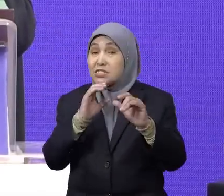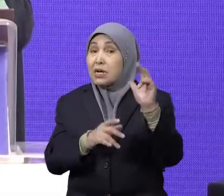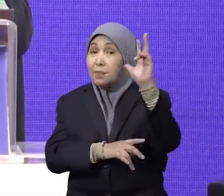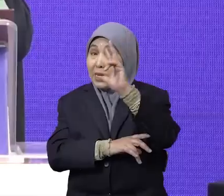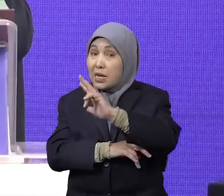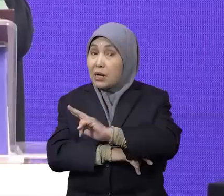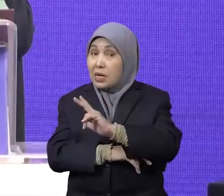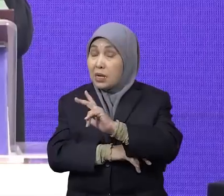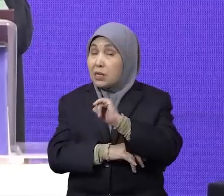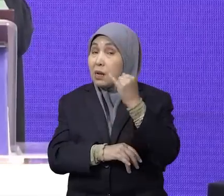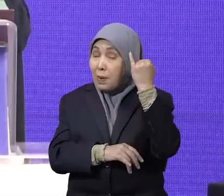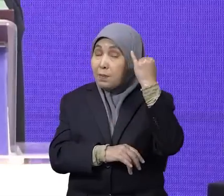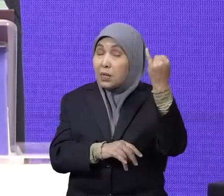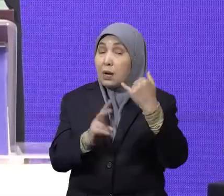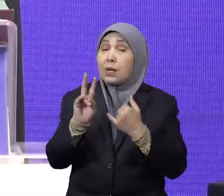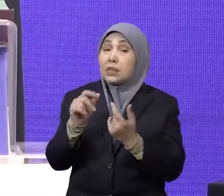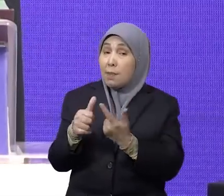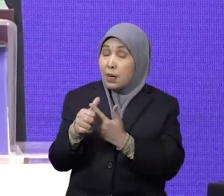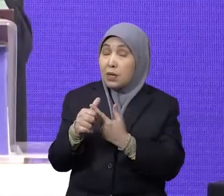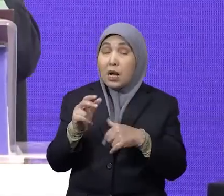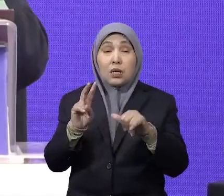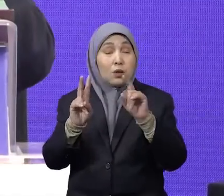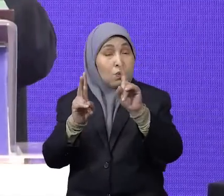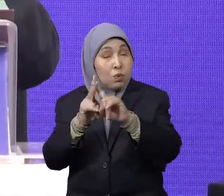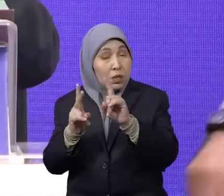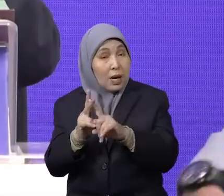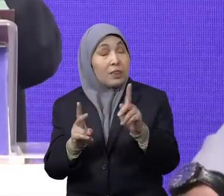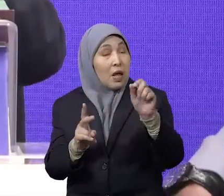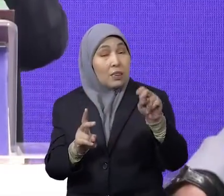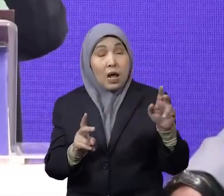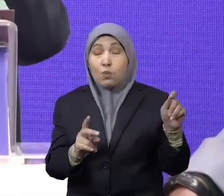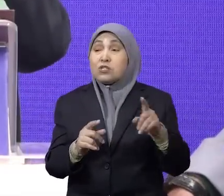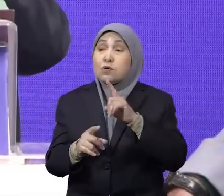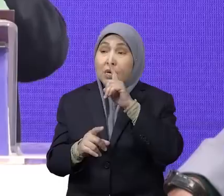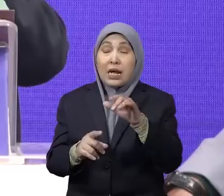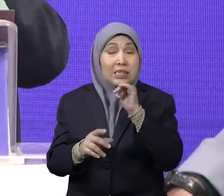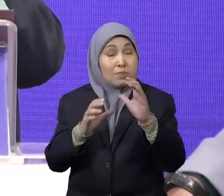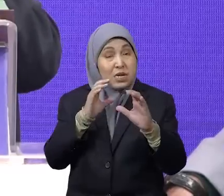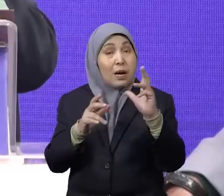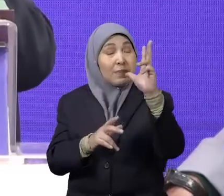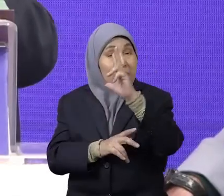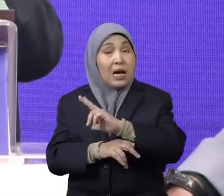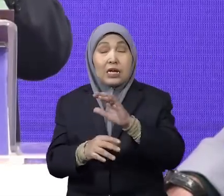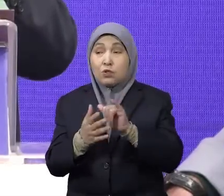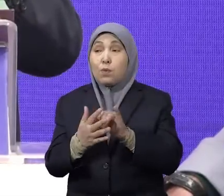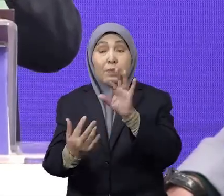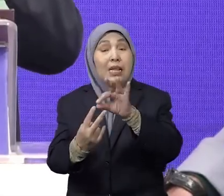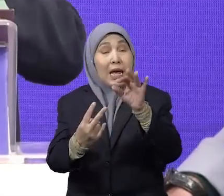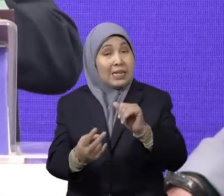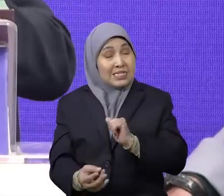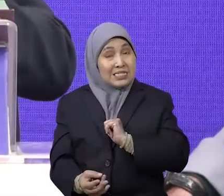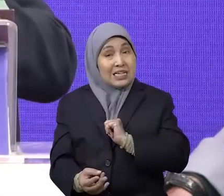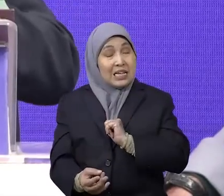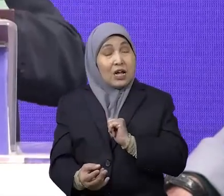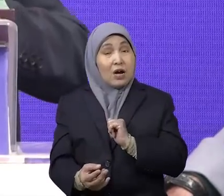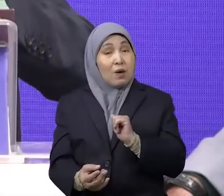3 hari. Ini pandangan yang pertama. Pandangan yang kedua yang dinyatakan oleh Syekh Tampawi, dia kata sebenarnya tak bercakap pada 3 hari itu adalah pilihan dia